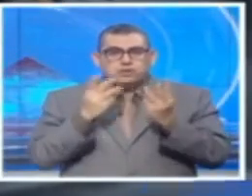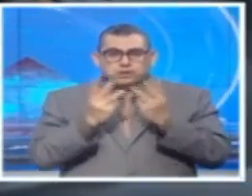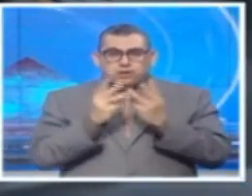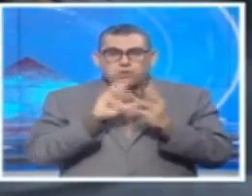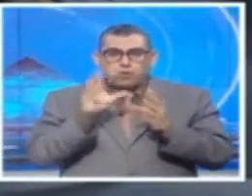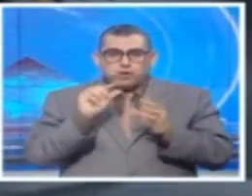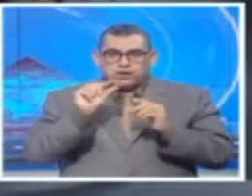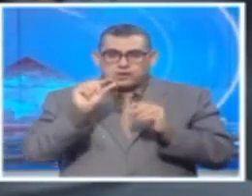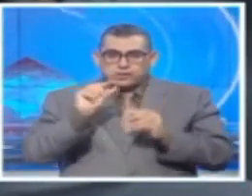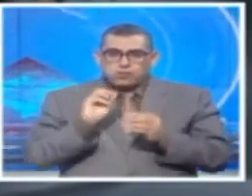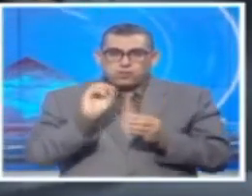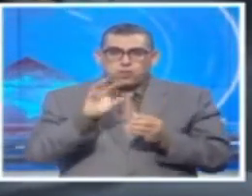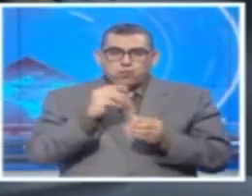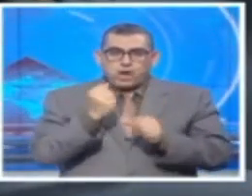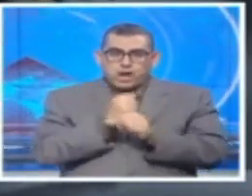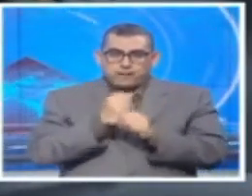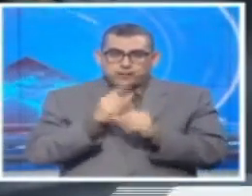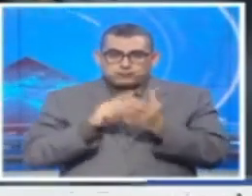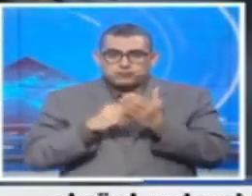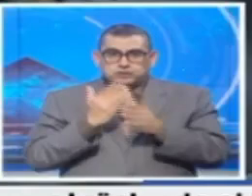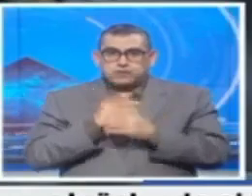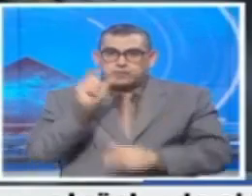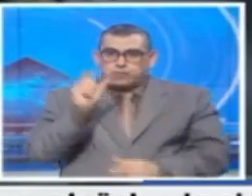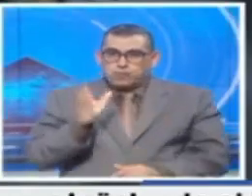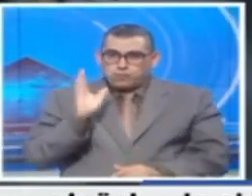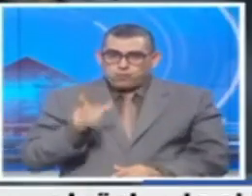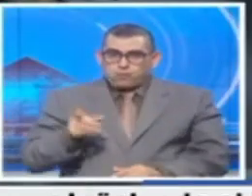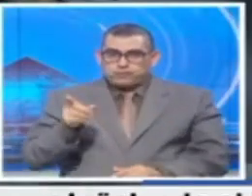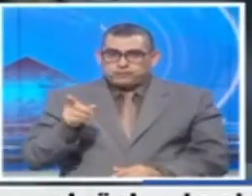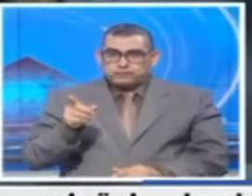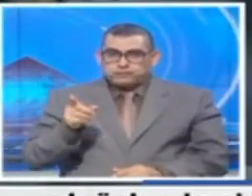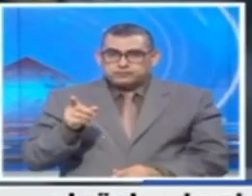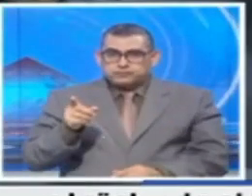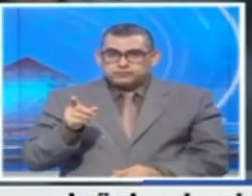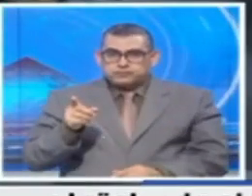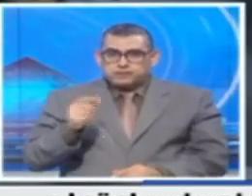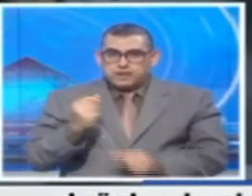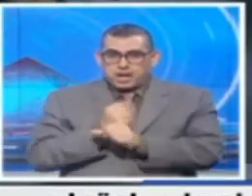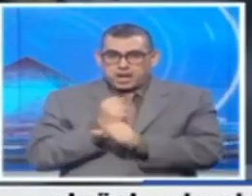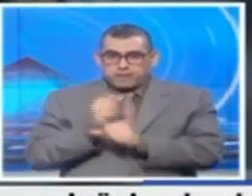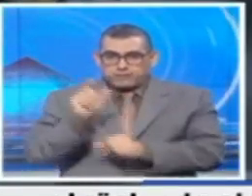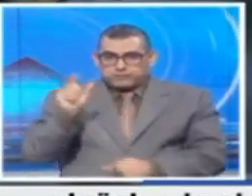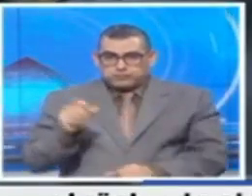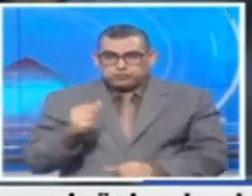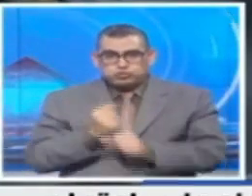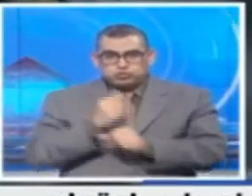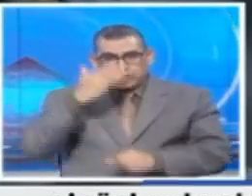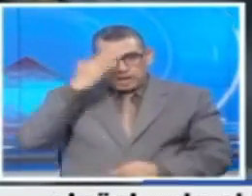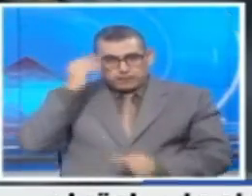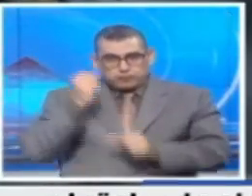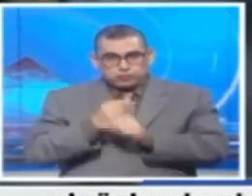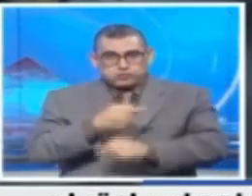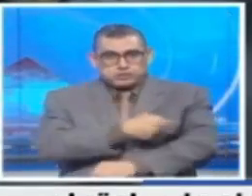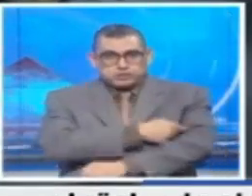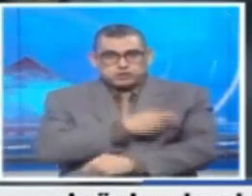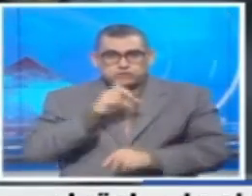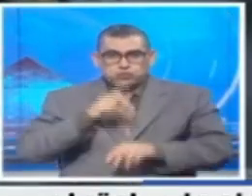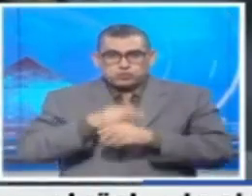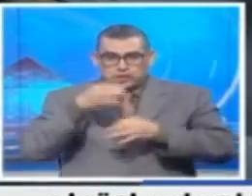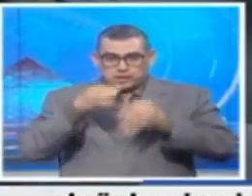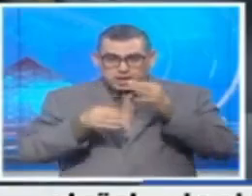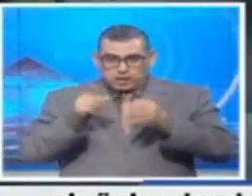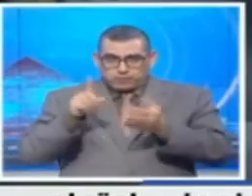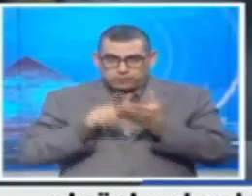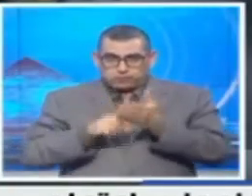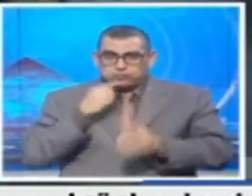عملية ونظرية لكي يستطيع هؤلاء العاملين وهؤلاء المهنيين وهؤلاء المتخصصين